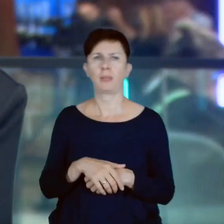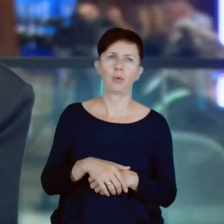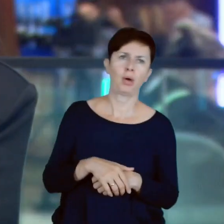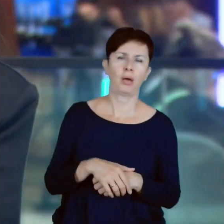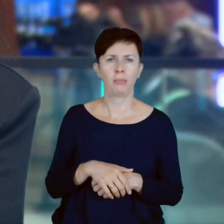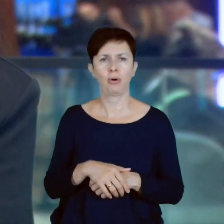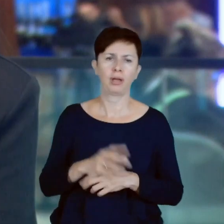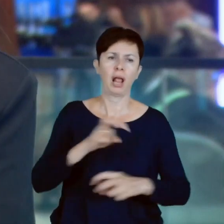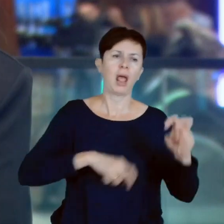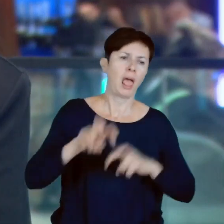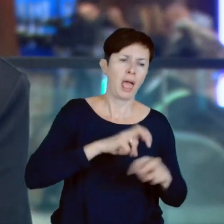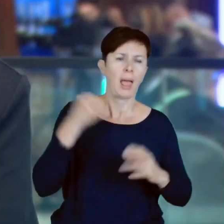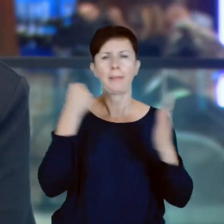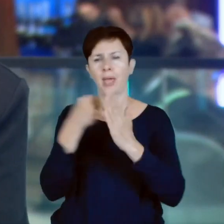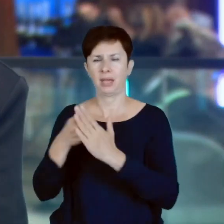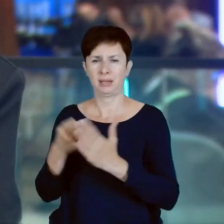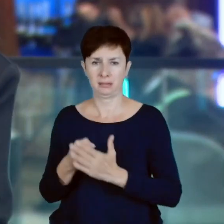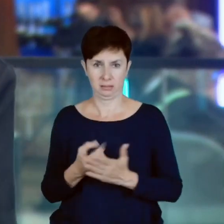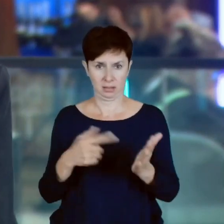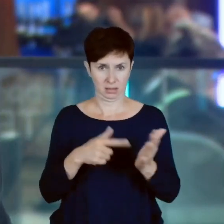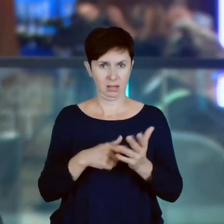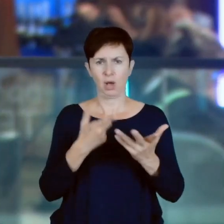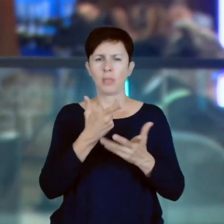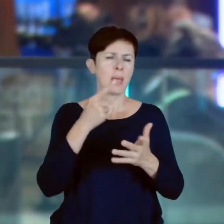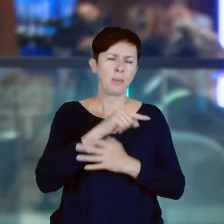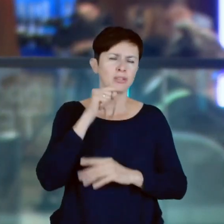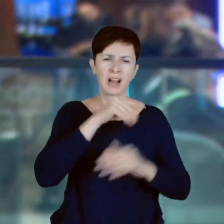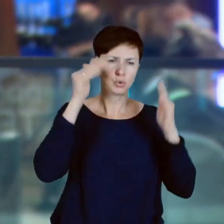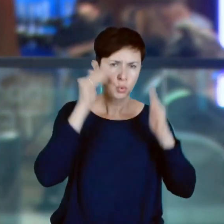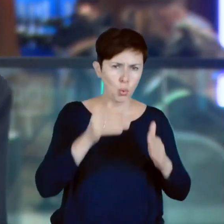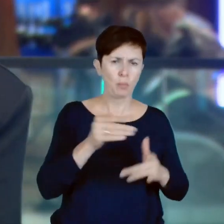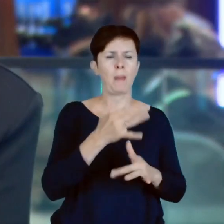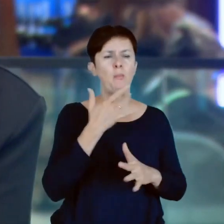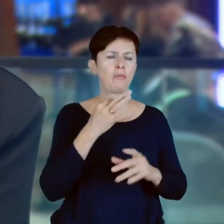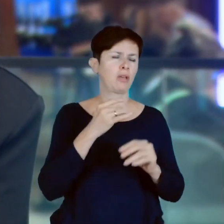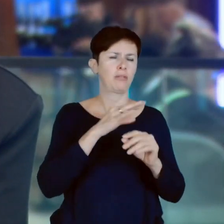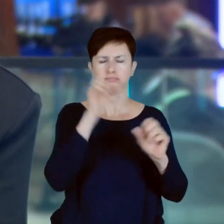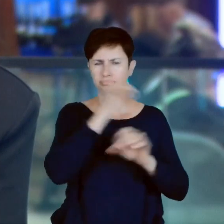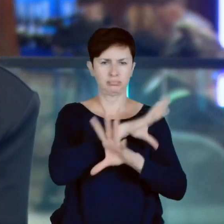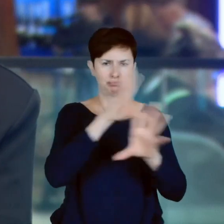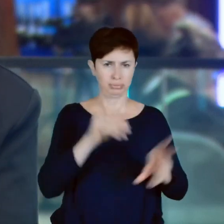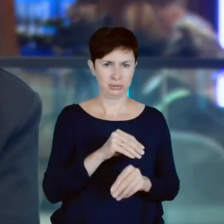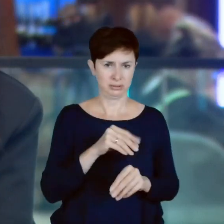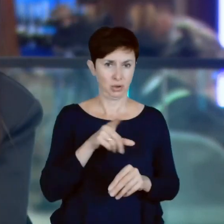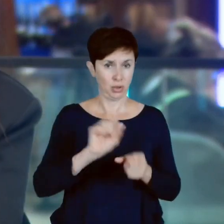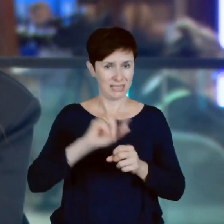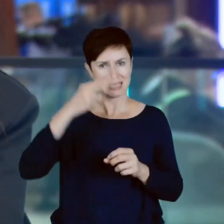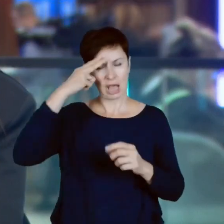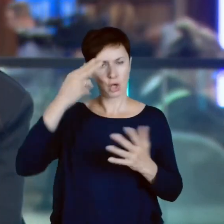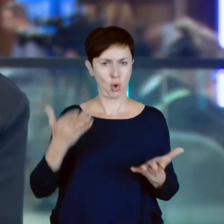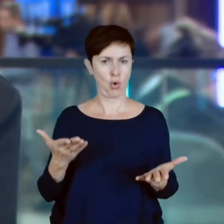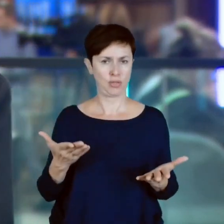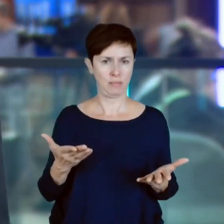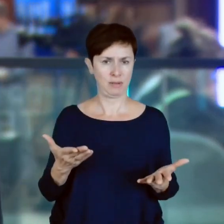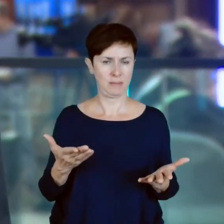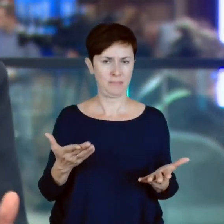prawda? I to jest ten, i do tego nie może się skupić, więc mówi bez sensu o wszystkim i o niczym, nie? To jest ten stereotyp, więc szczególnie z tego punktu